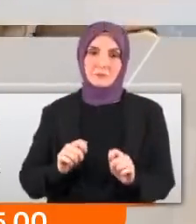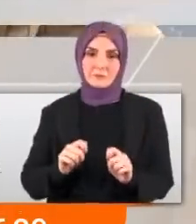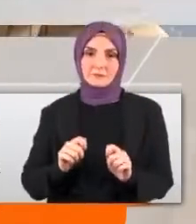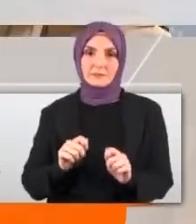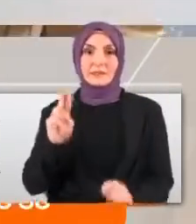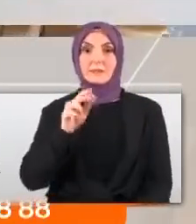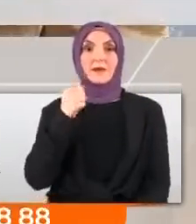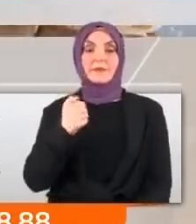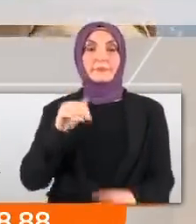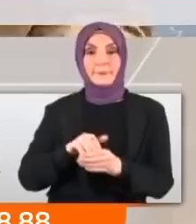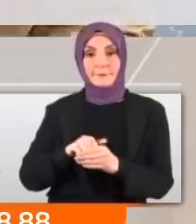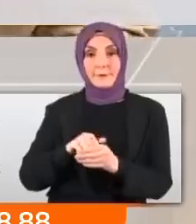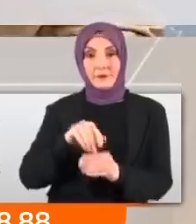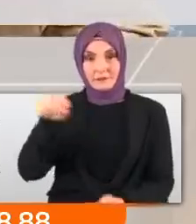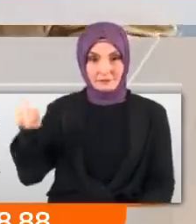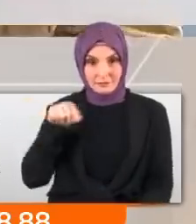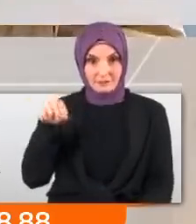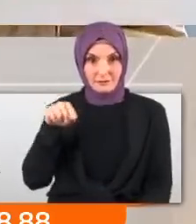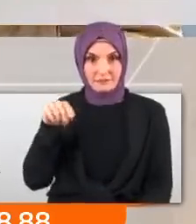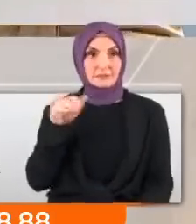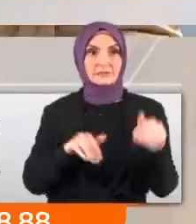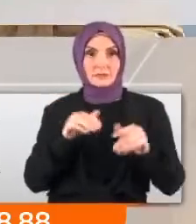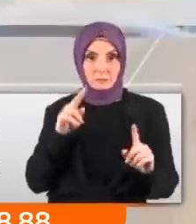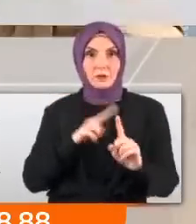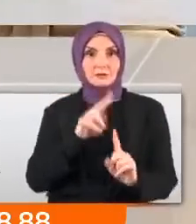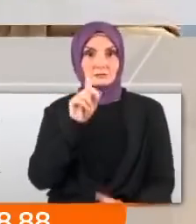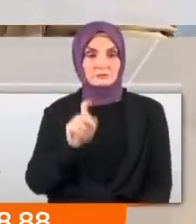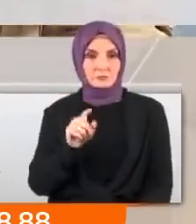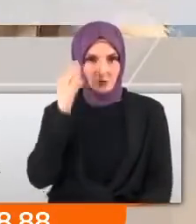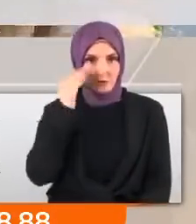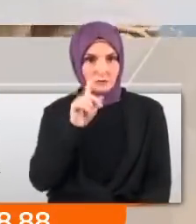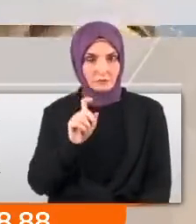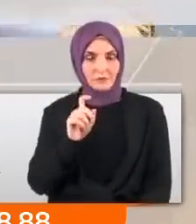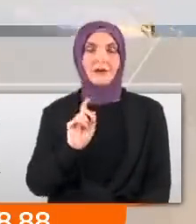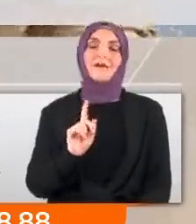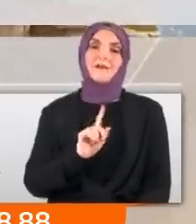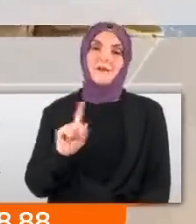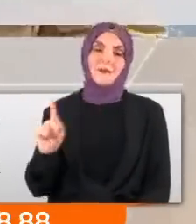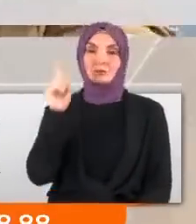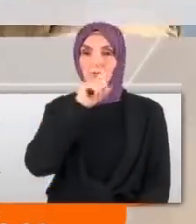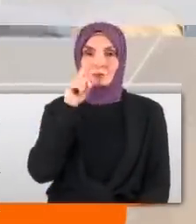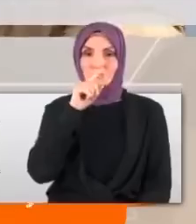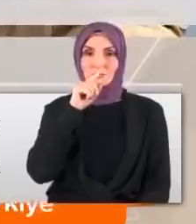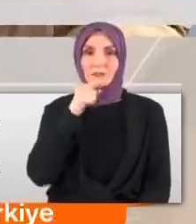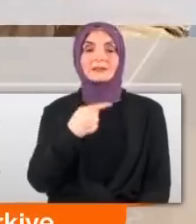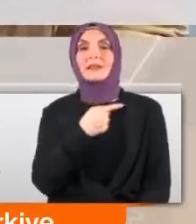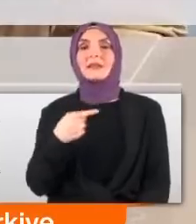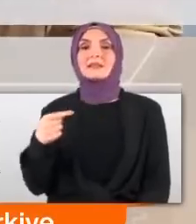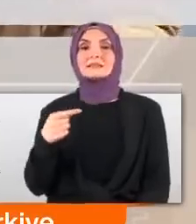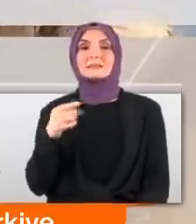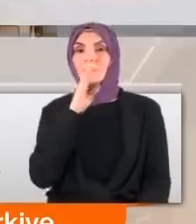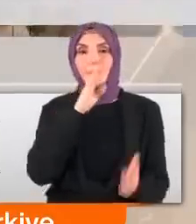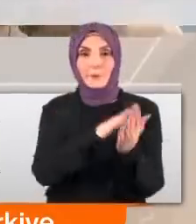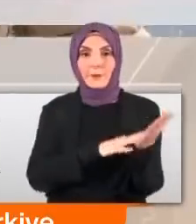seçime katılabilecek mi? Bunun anlamına mı geliyor? Aslına bakarsanız hayır. Çünkü henüz eksik belgeler olmaya devam